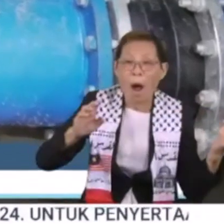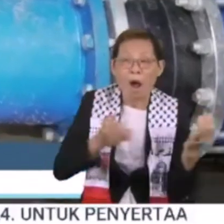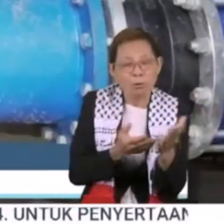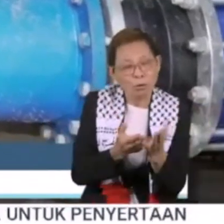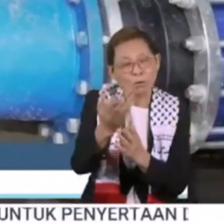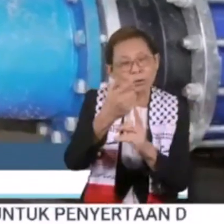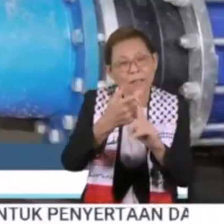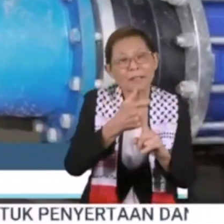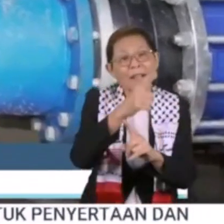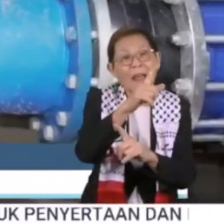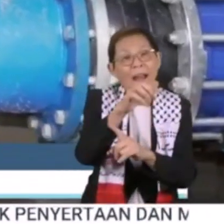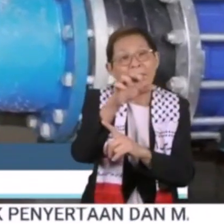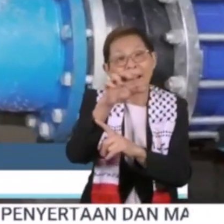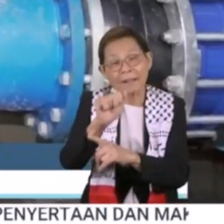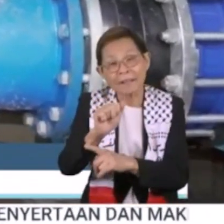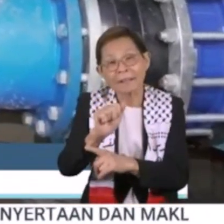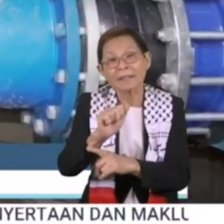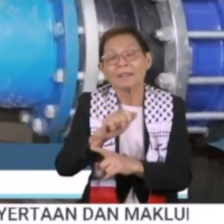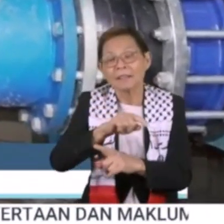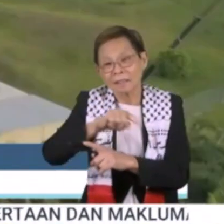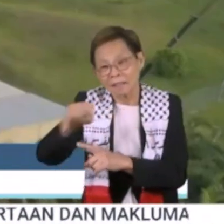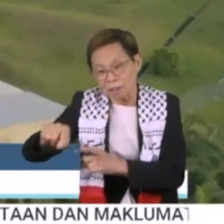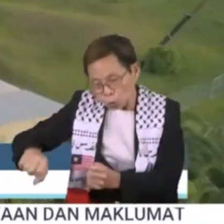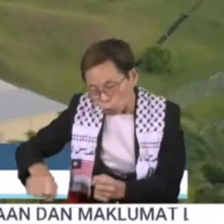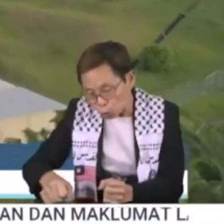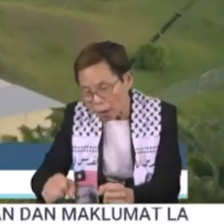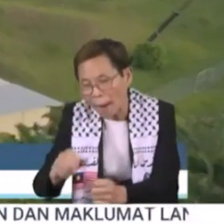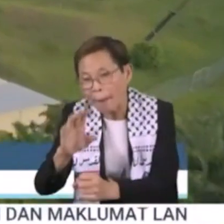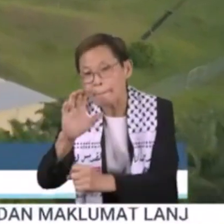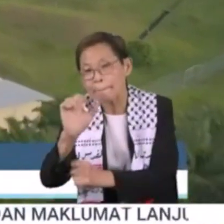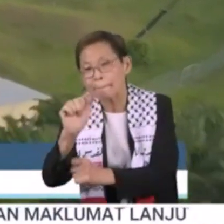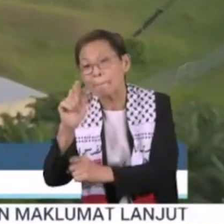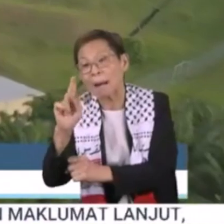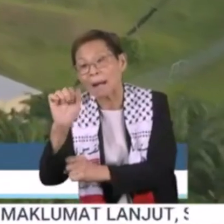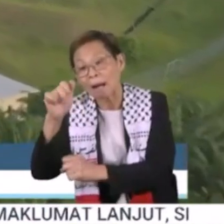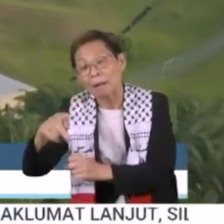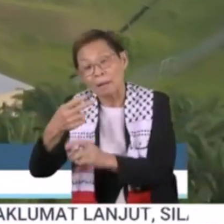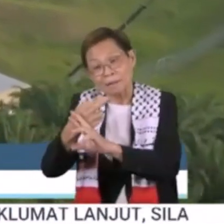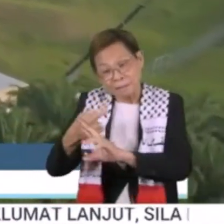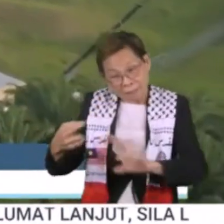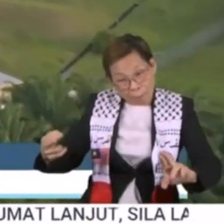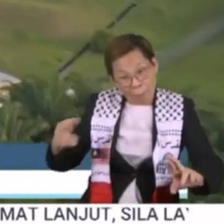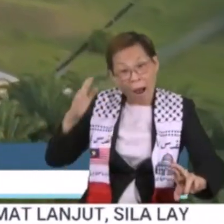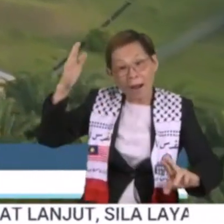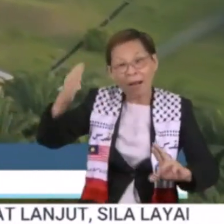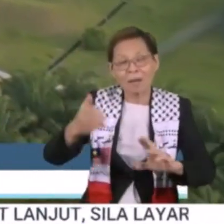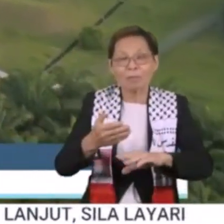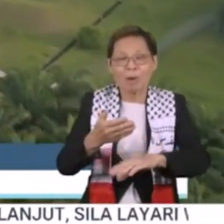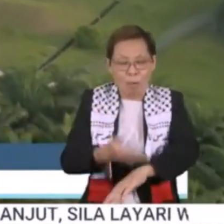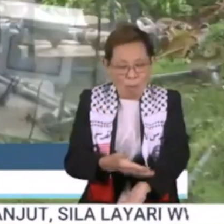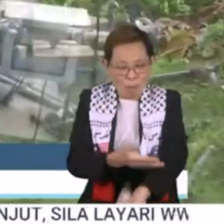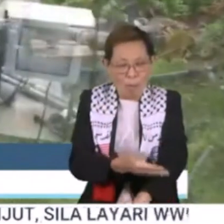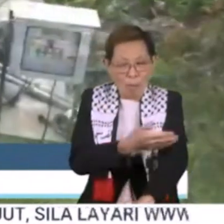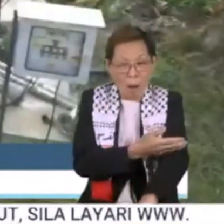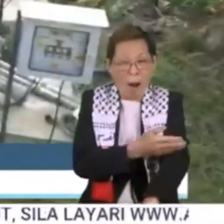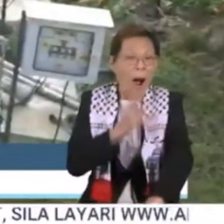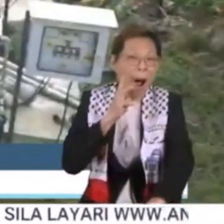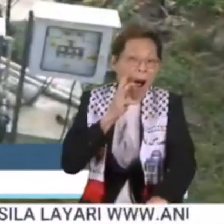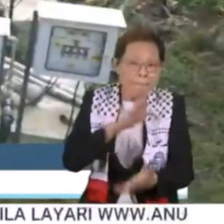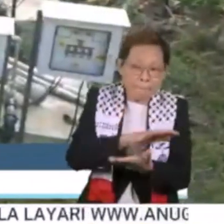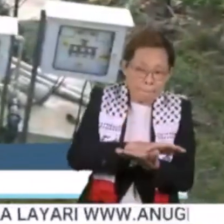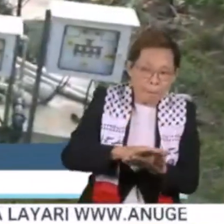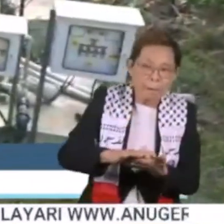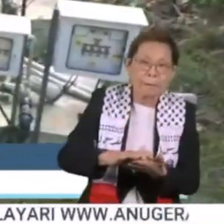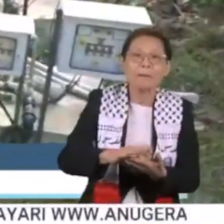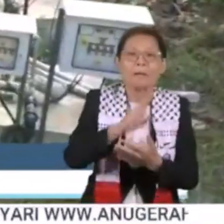terus dari LRA Bukit Pancur ke Mukim 5 Sungai Bakap. Apabila siap nanti, ia bakal meningkatkan kapasiti bekalan air